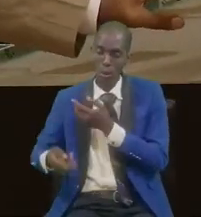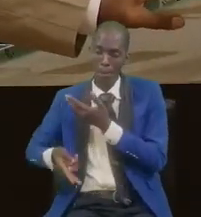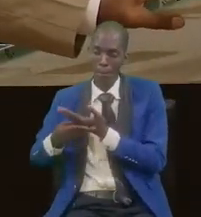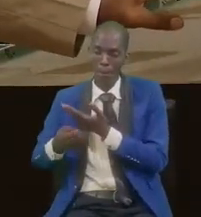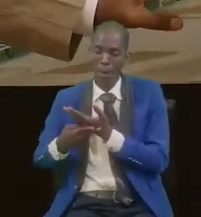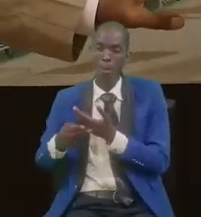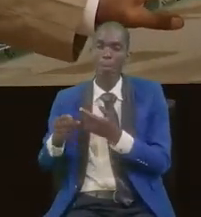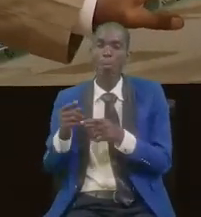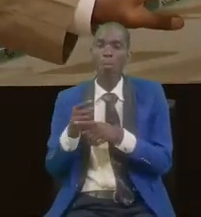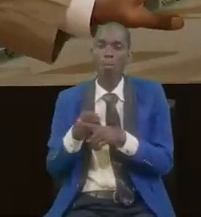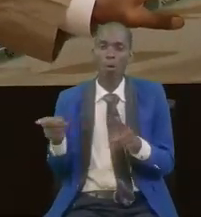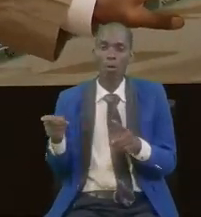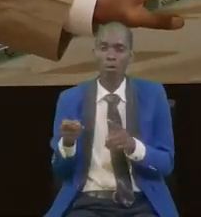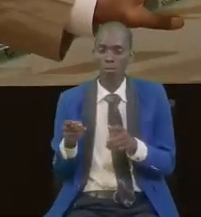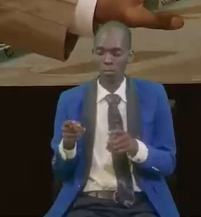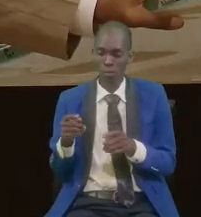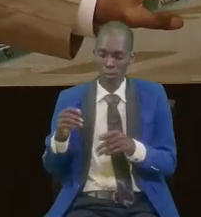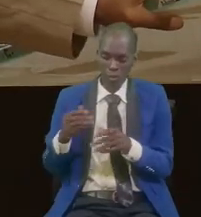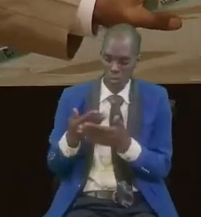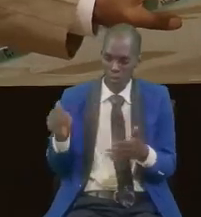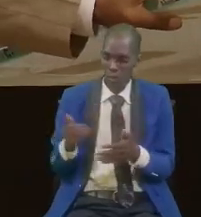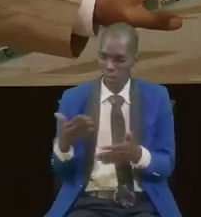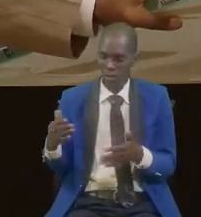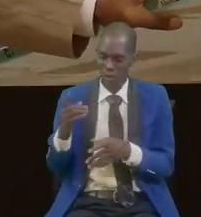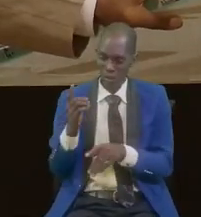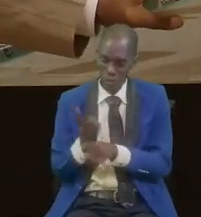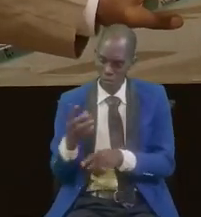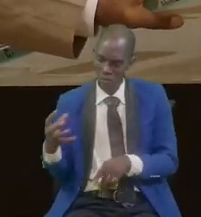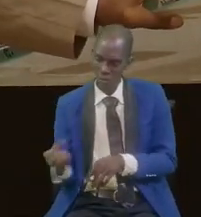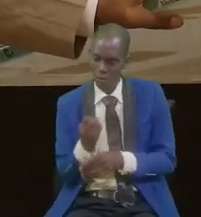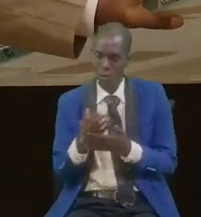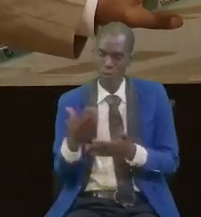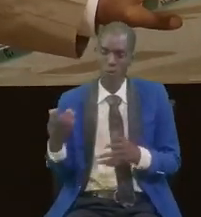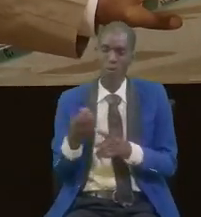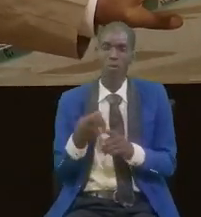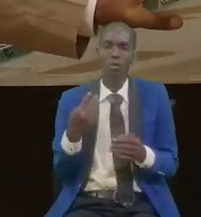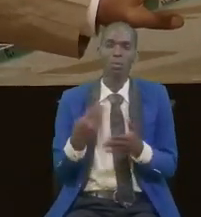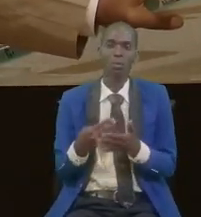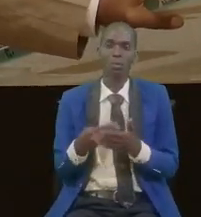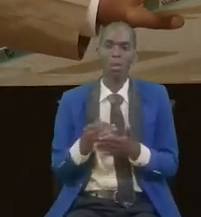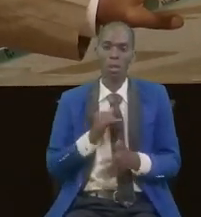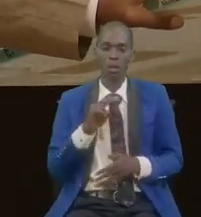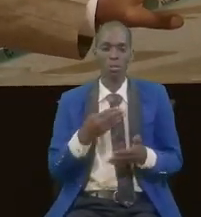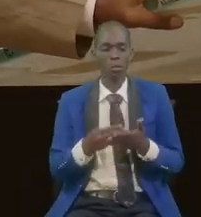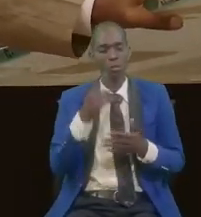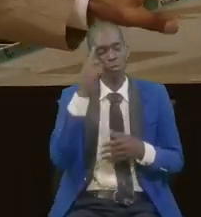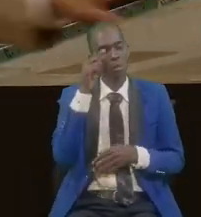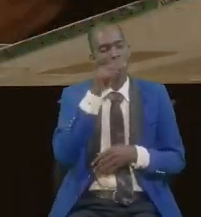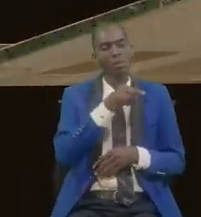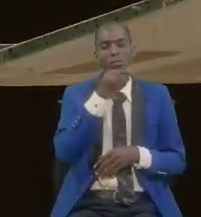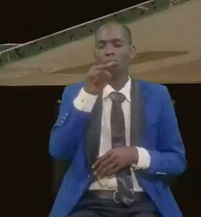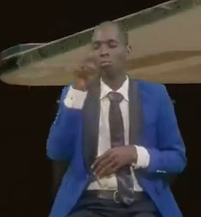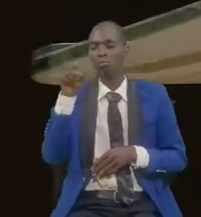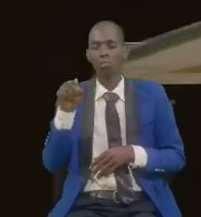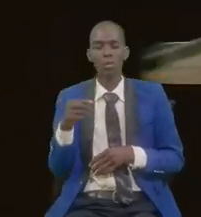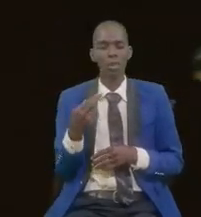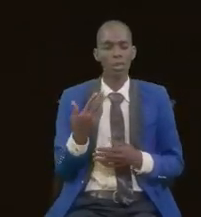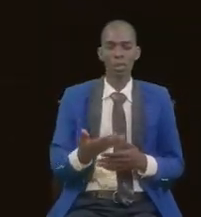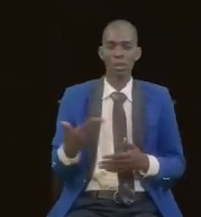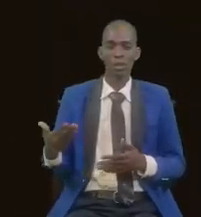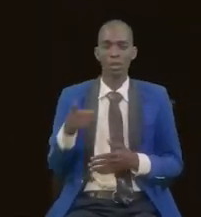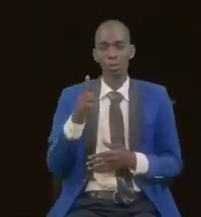Alors, il faut mettre, s'il y a quelque chose à compter, avant qu'on ne compte l'argent, le prédicateur prend l'argent pour